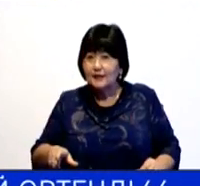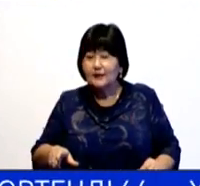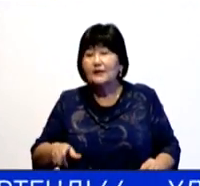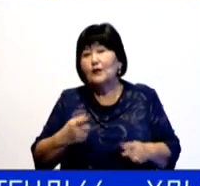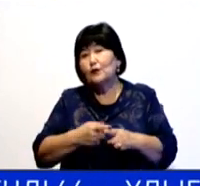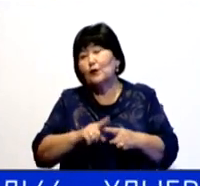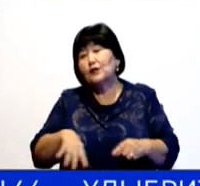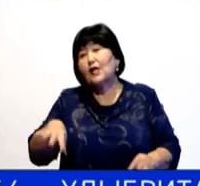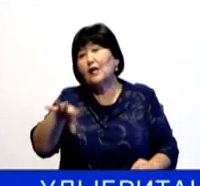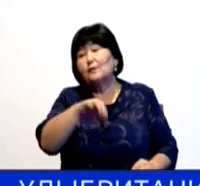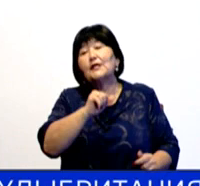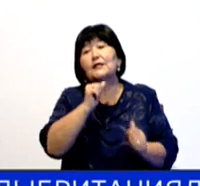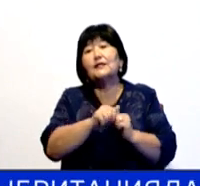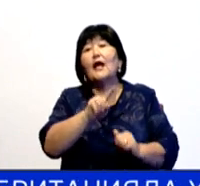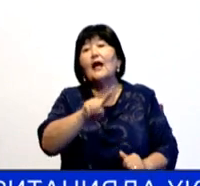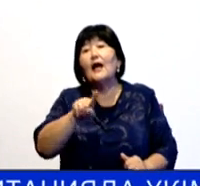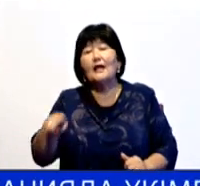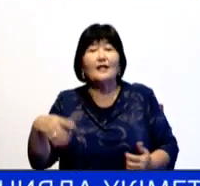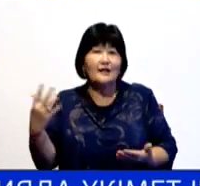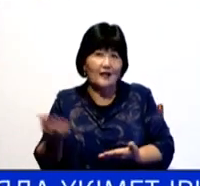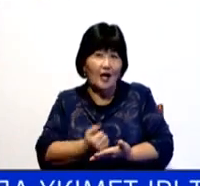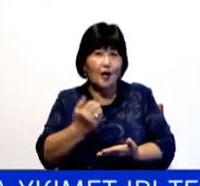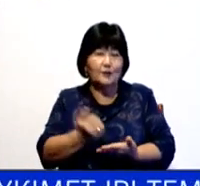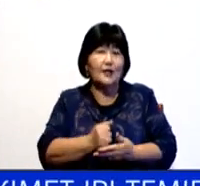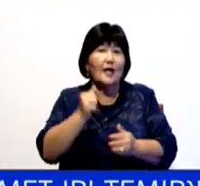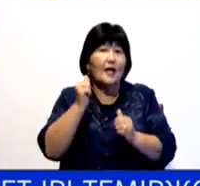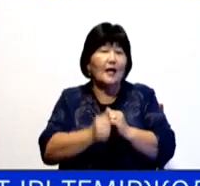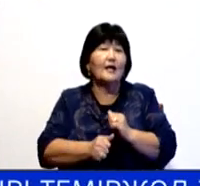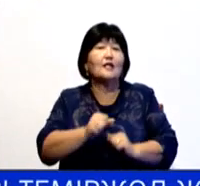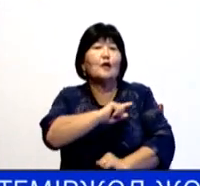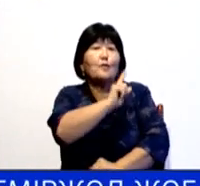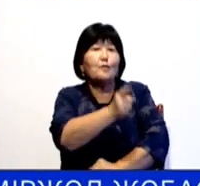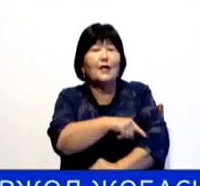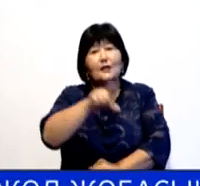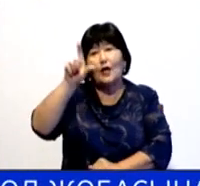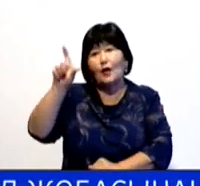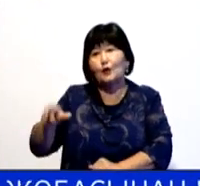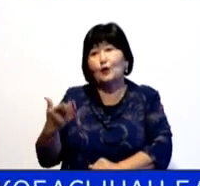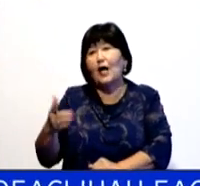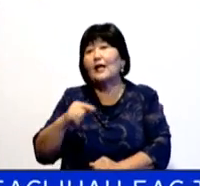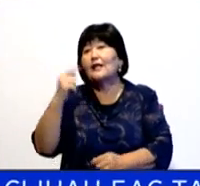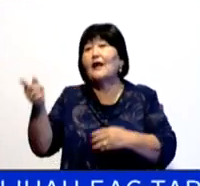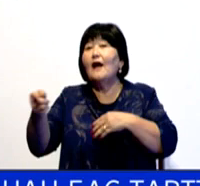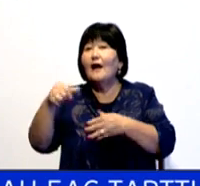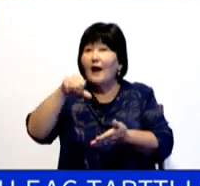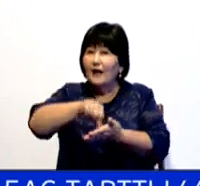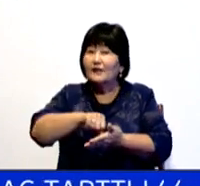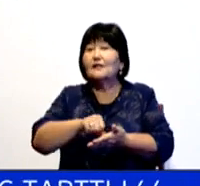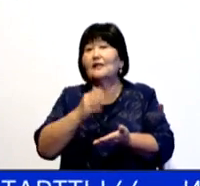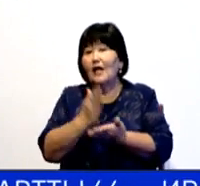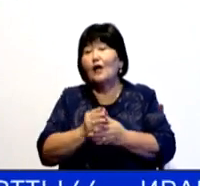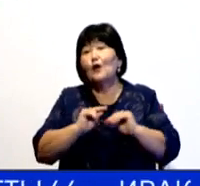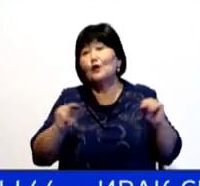Сондықтан да біз әр табысты, әр мықты тұлғаның артында ұстаз тұр. Кез